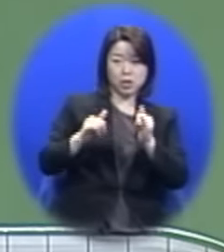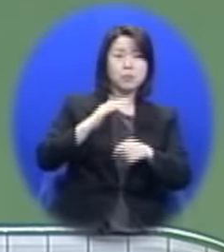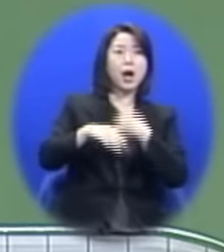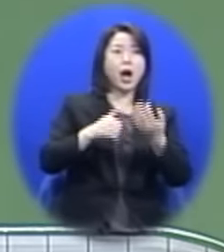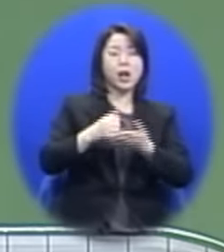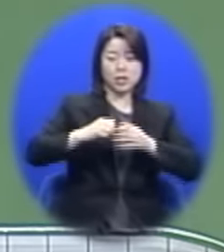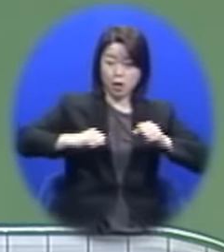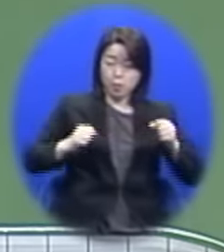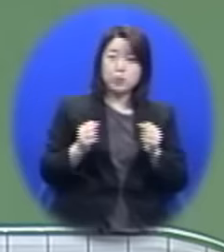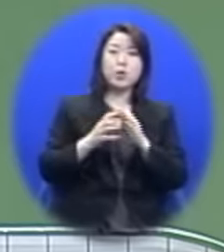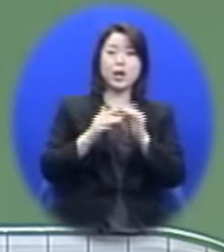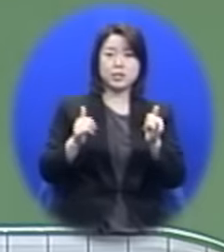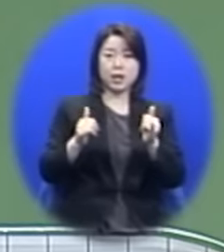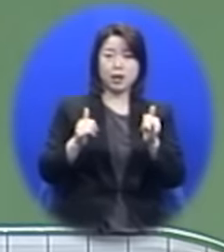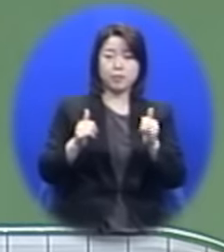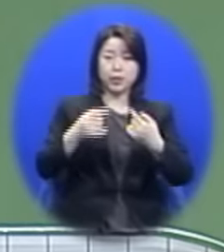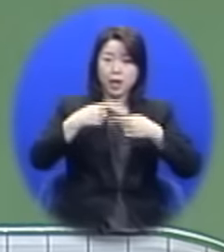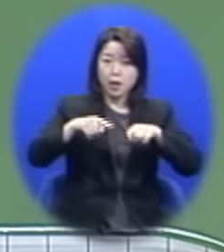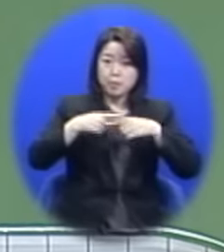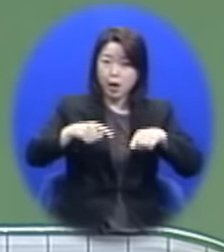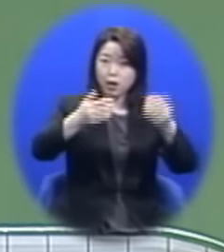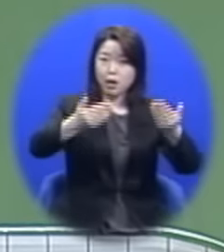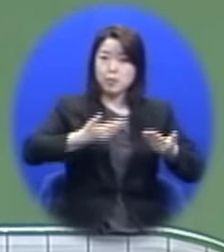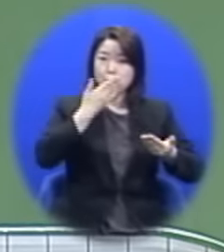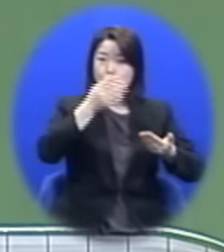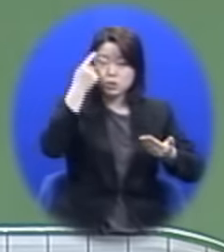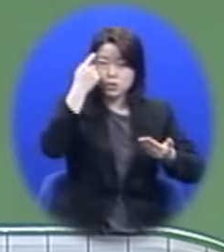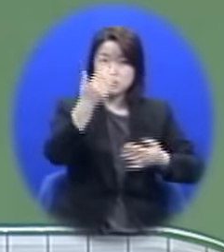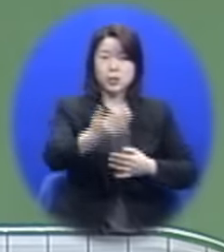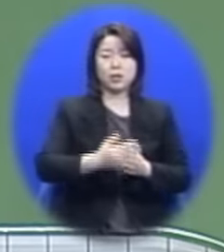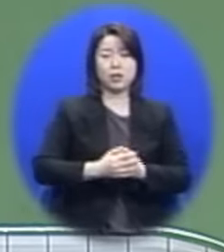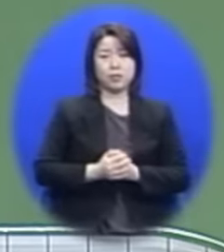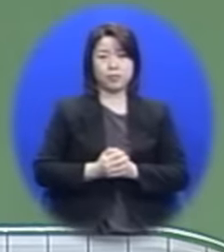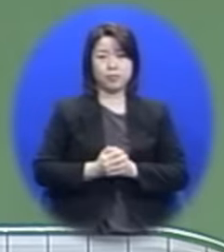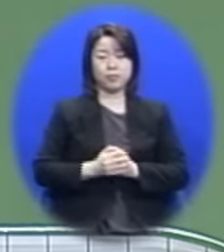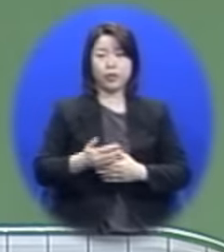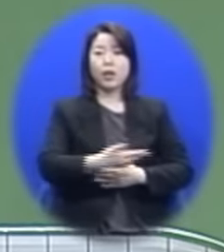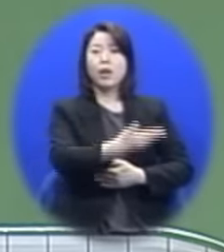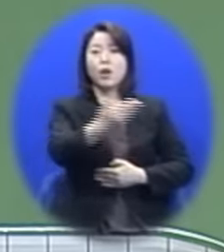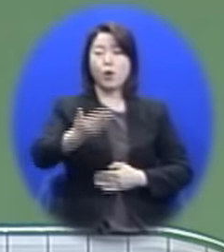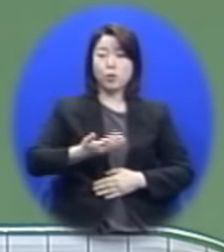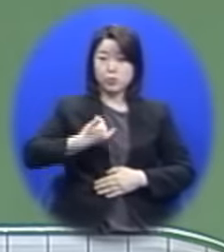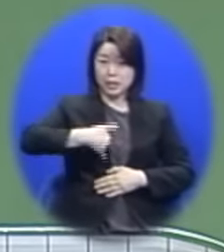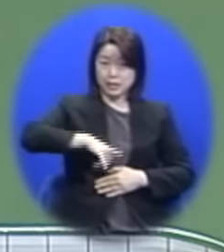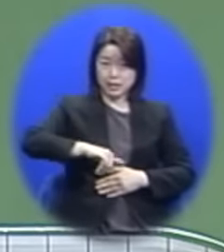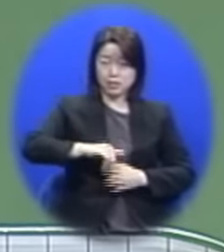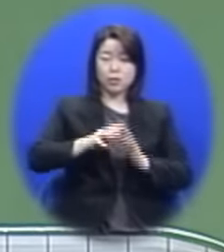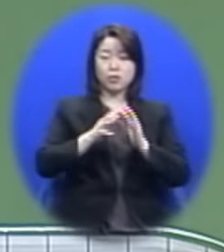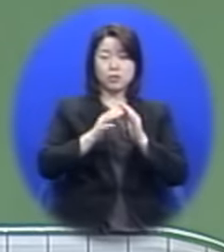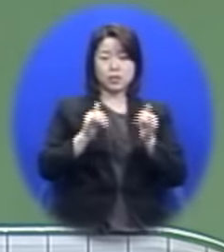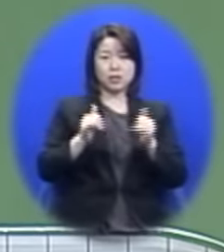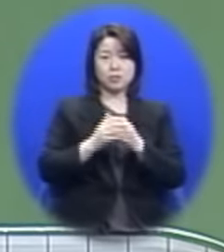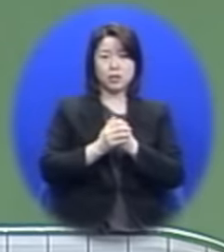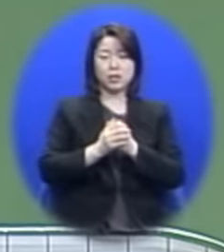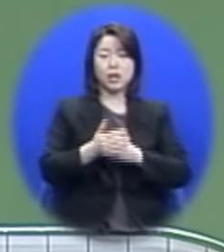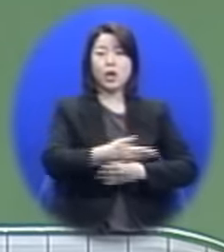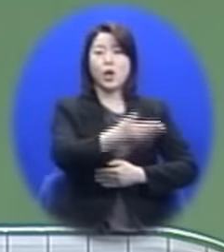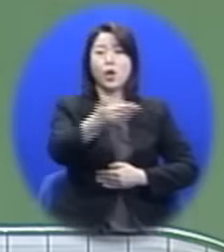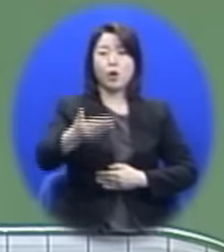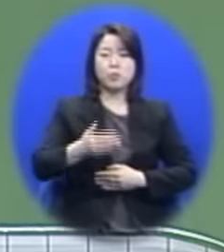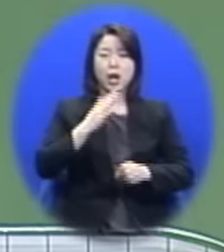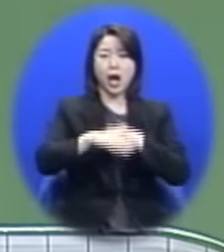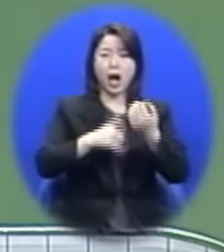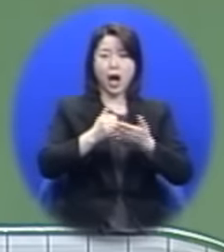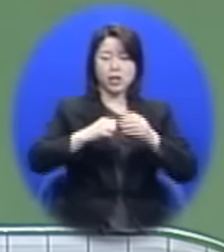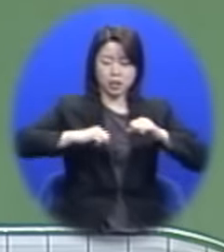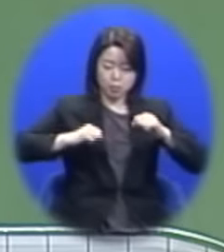사람이야, 그렇게 평가받을 수 있겠습니까? 여러분의 자녀들이 여러분은 하나님에게